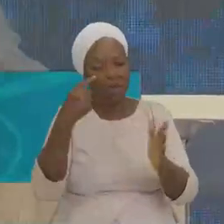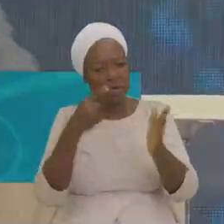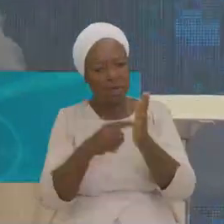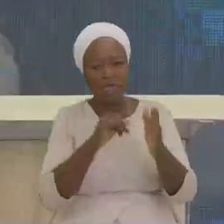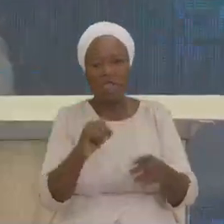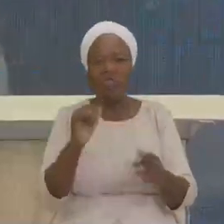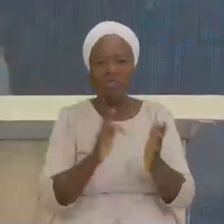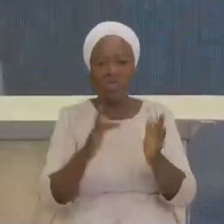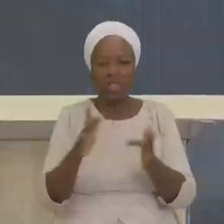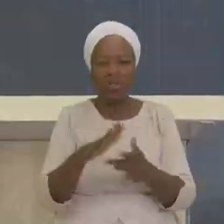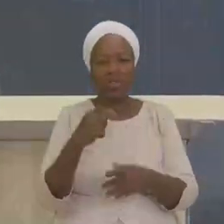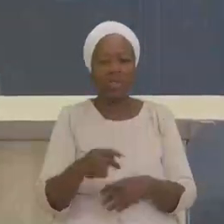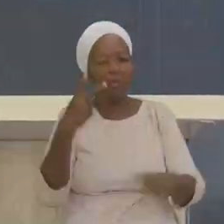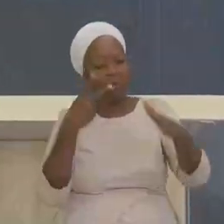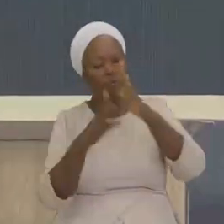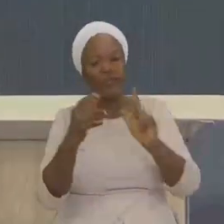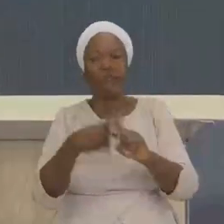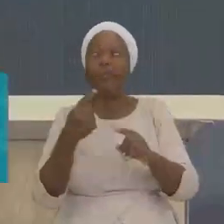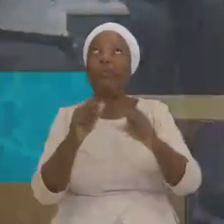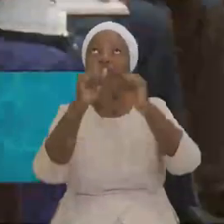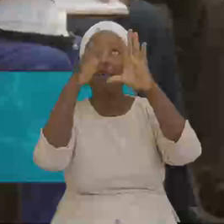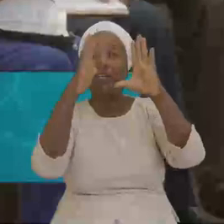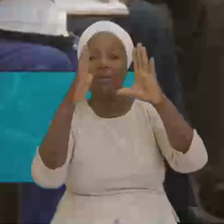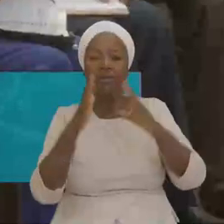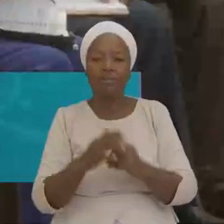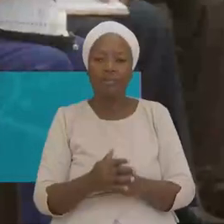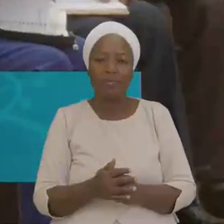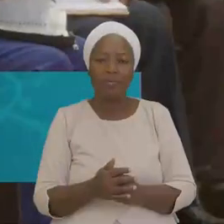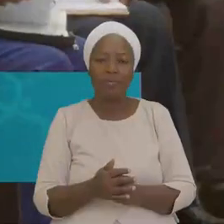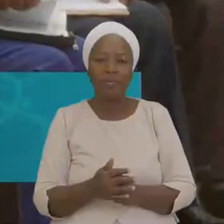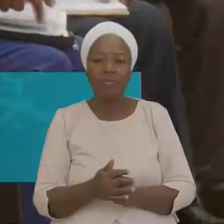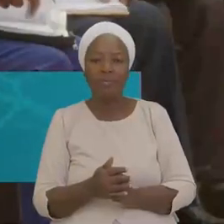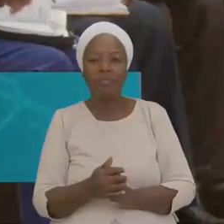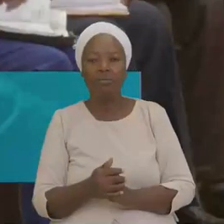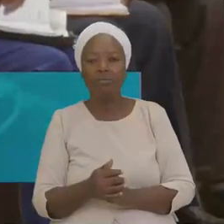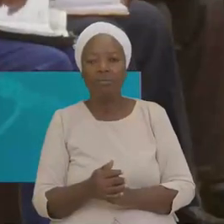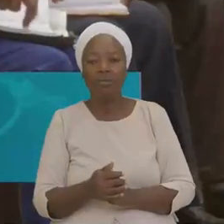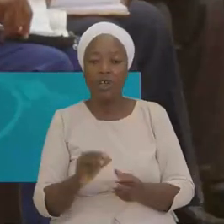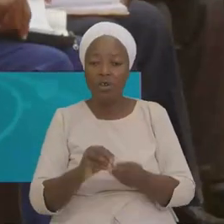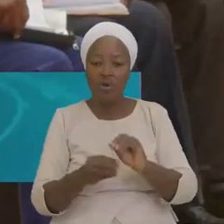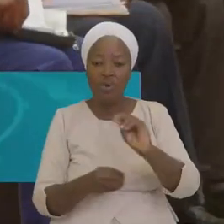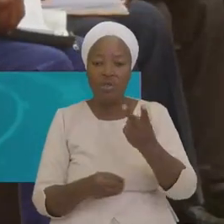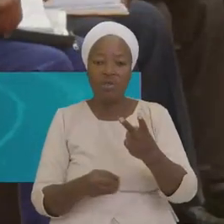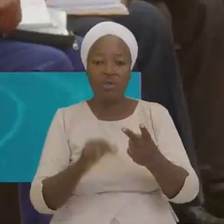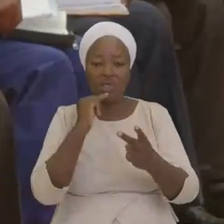Premièrement, reconnaître Jésus le prophète venu du Père.